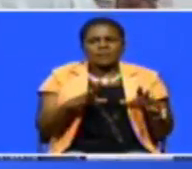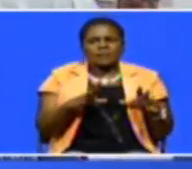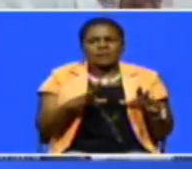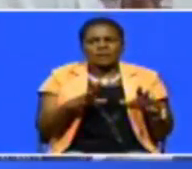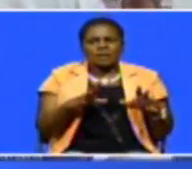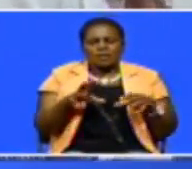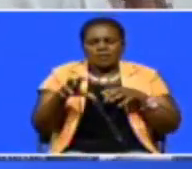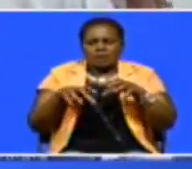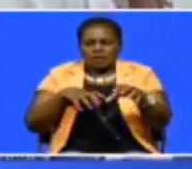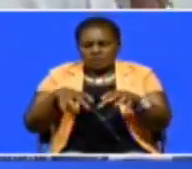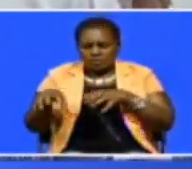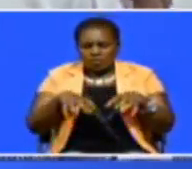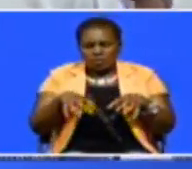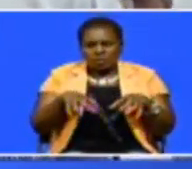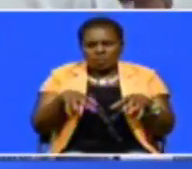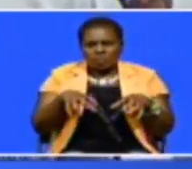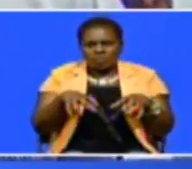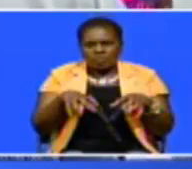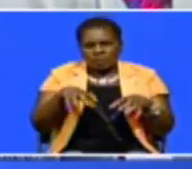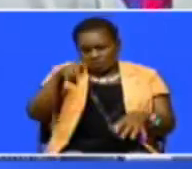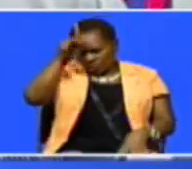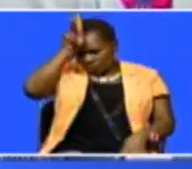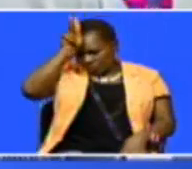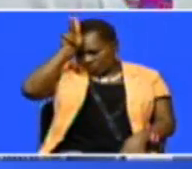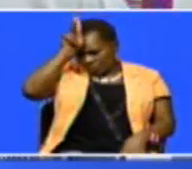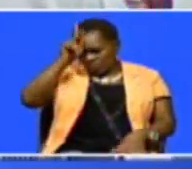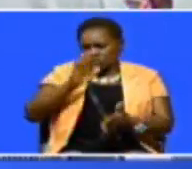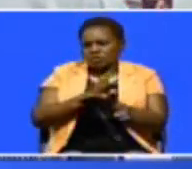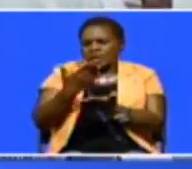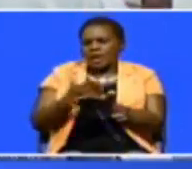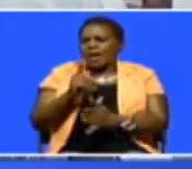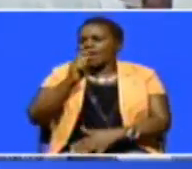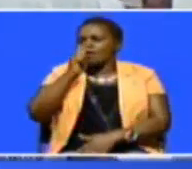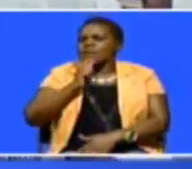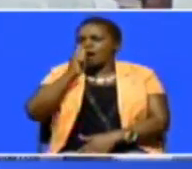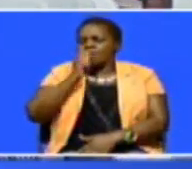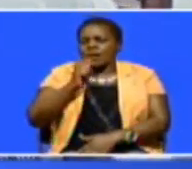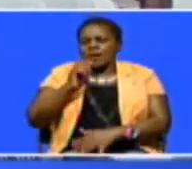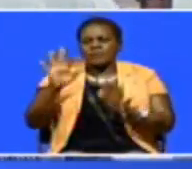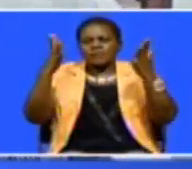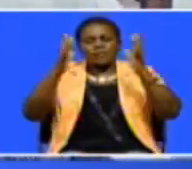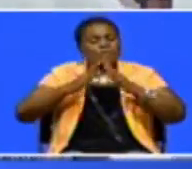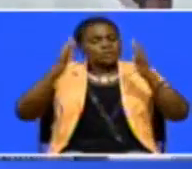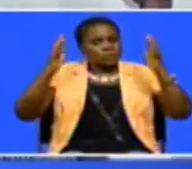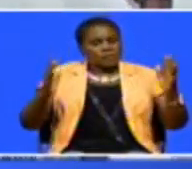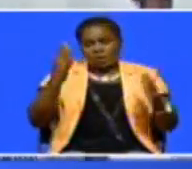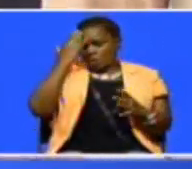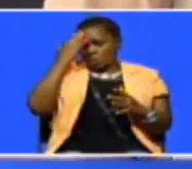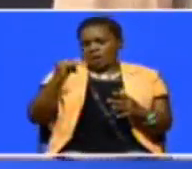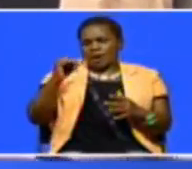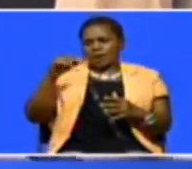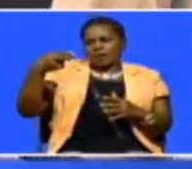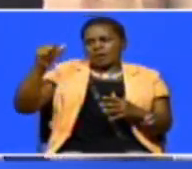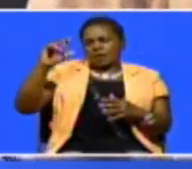toa nyama, khiriat. Pia mbuzi tunachinja, tunapeana nyama, na ni sherehe kubwa, maanake hii ndio siku ya